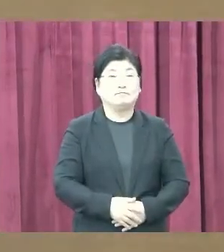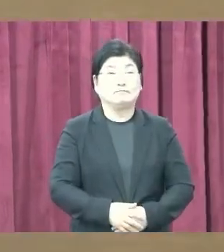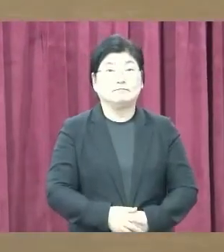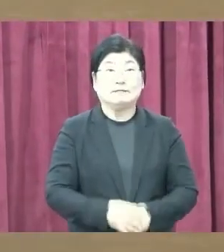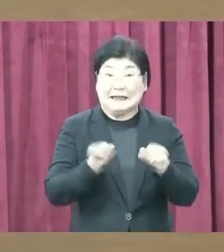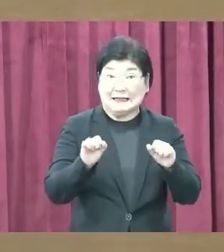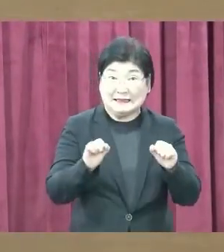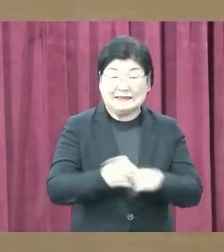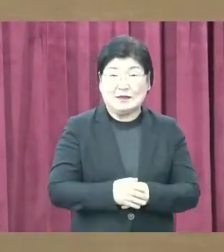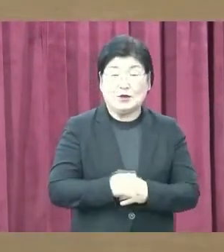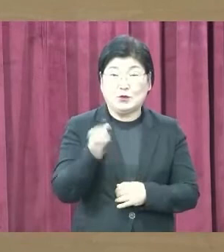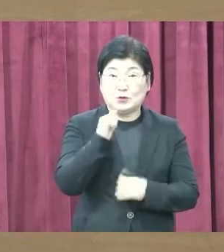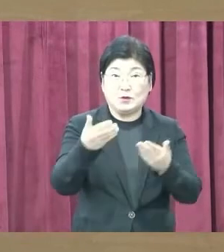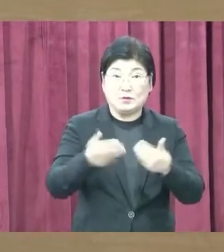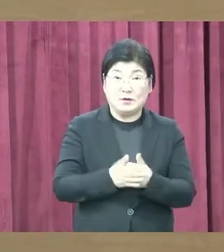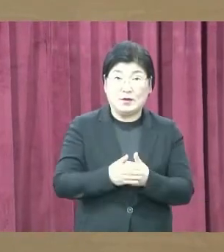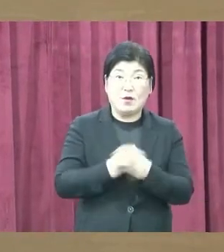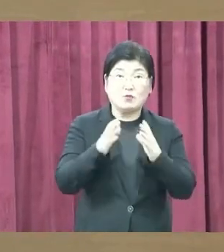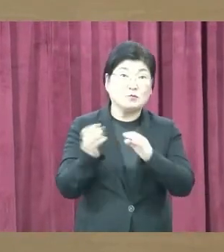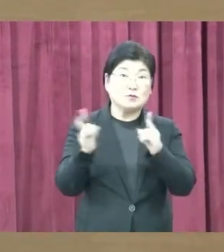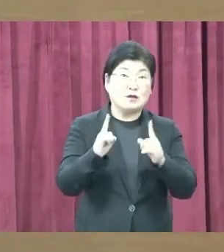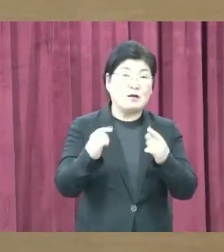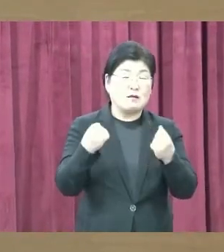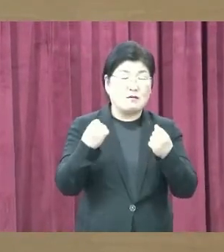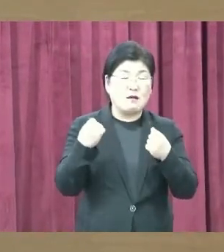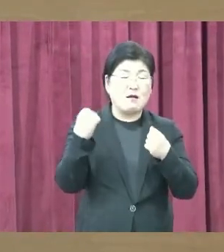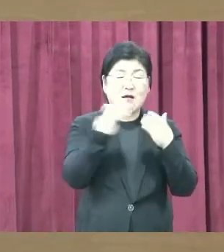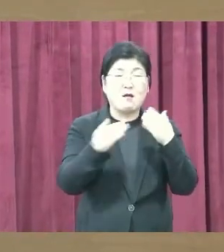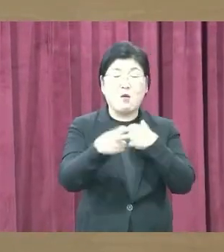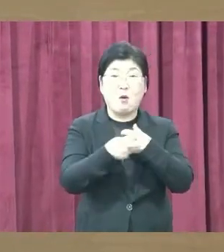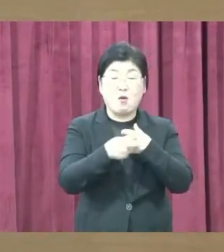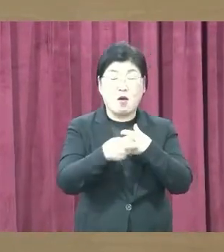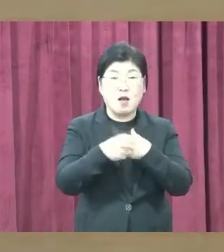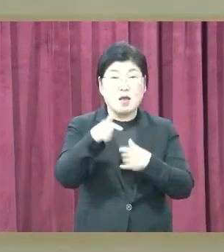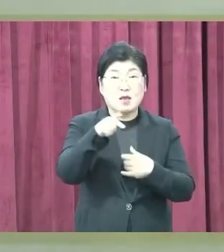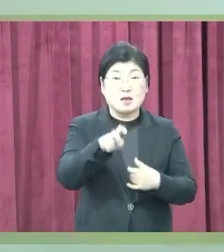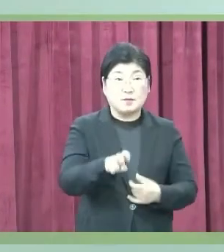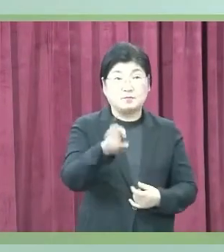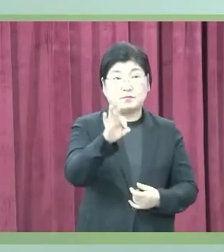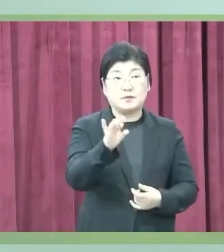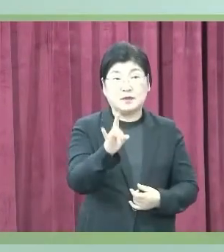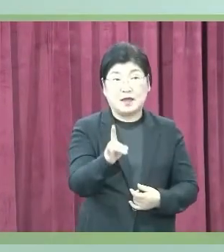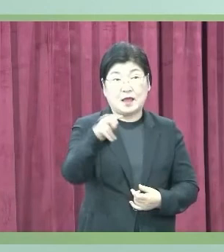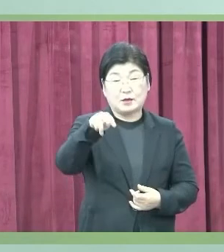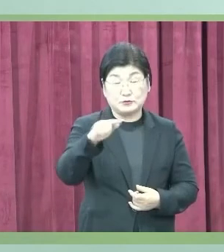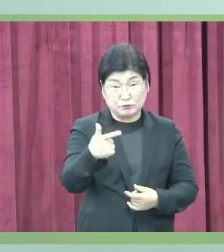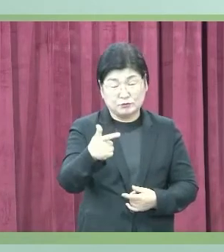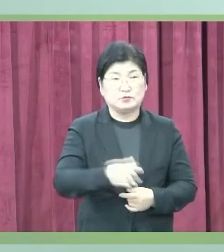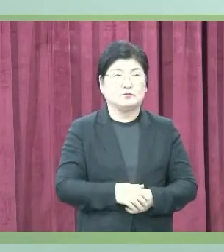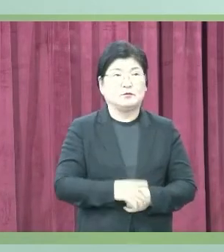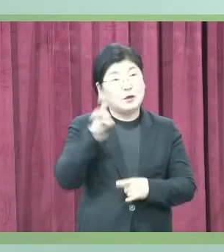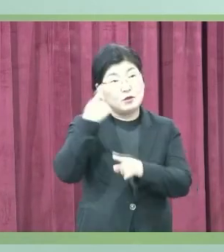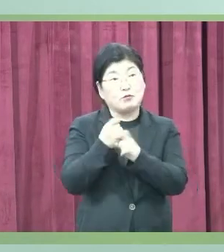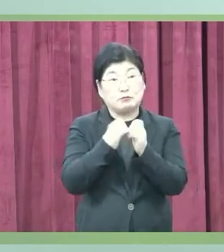네, 안녕하세요. 방금 소개받은 국립재활원 건강보건연구과 김예순 연구사입니다. 그 앞선 발표자가 장애인의